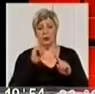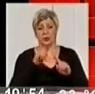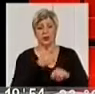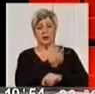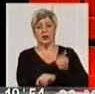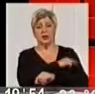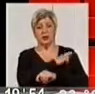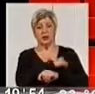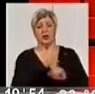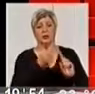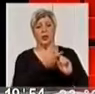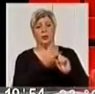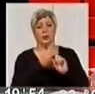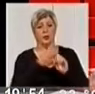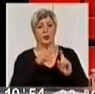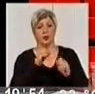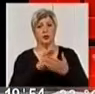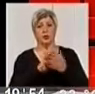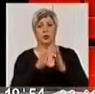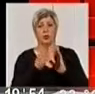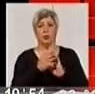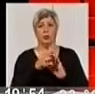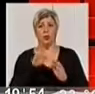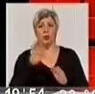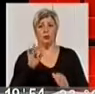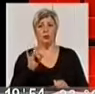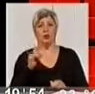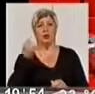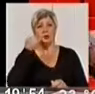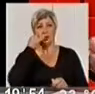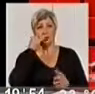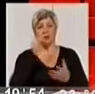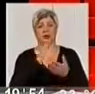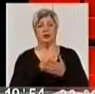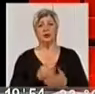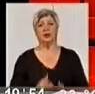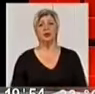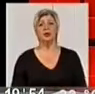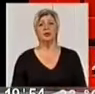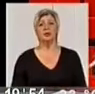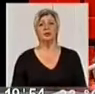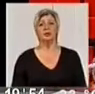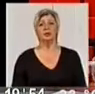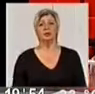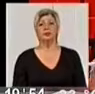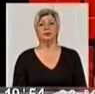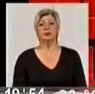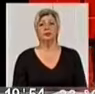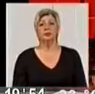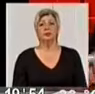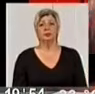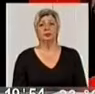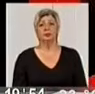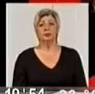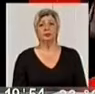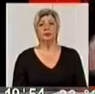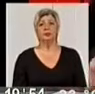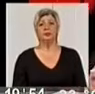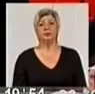санітарно-епідеміологічні умови. Вже телефонують нам наші глядачі, вони, до речі, і в Фейсбуці нам писали. От